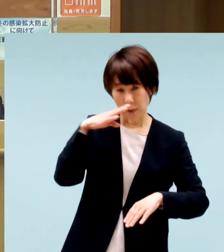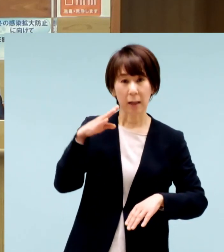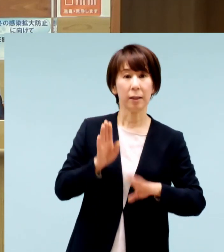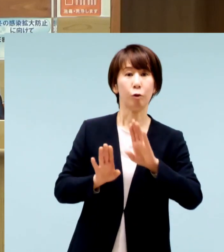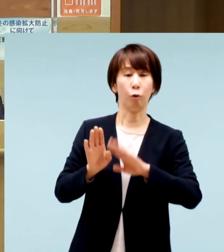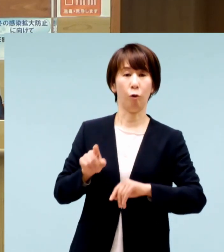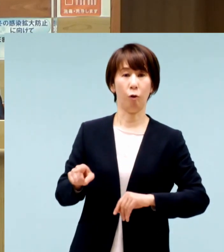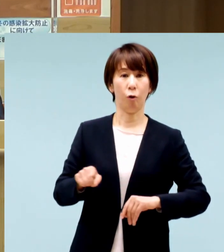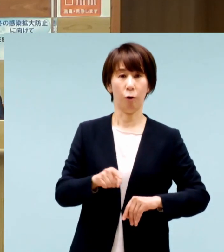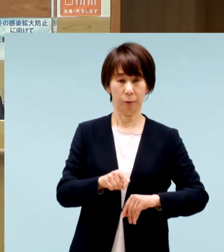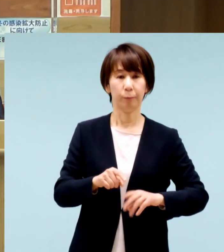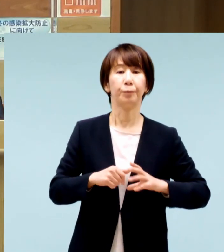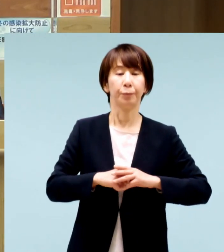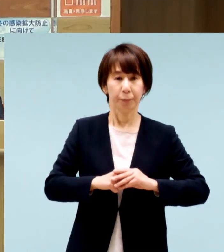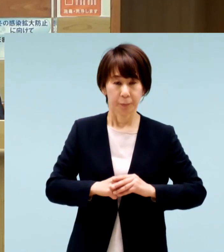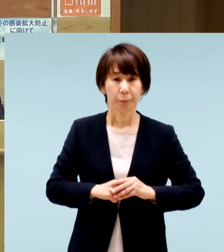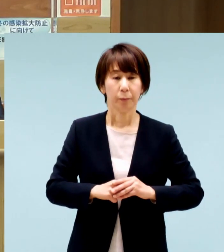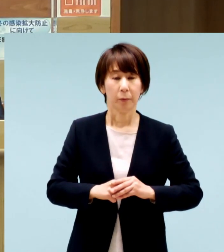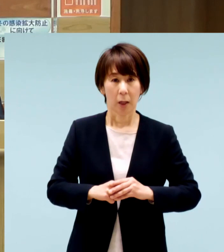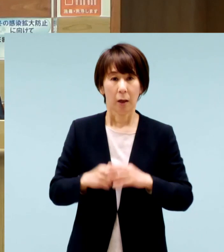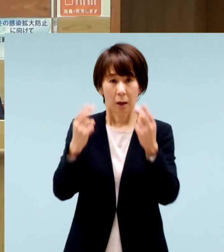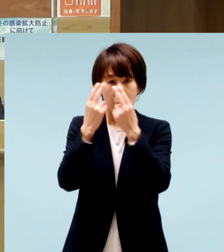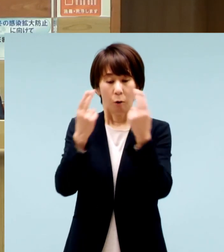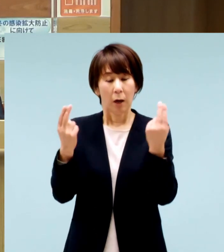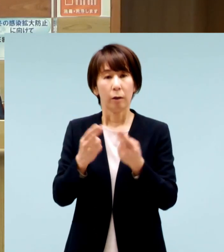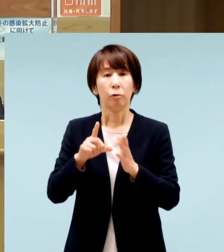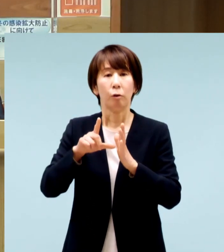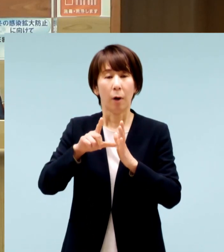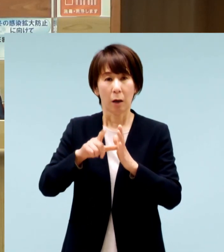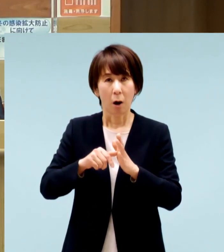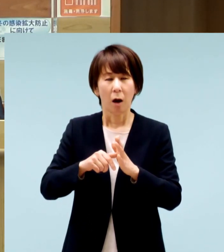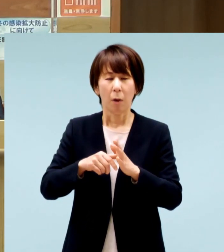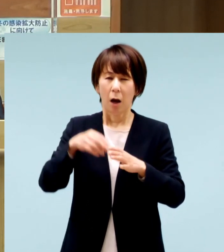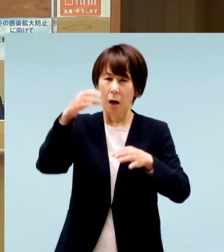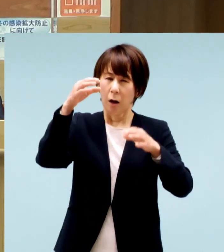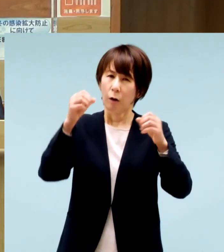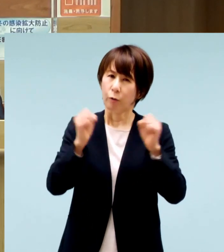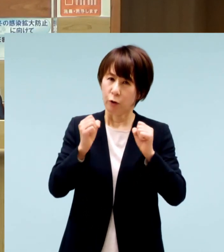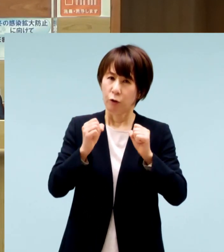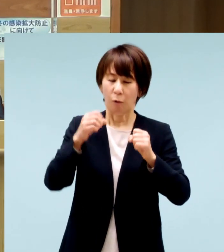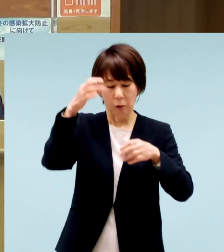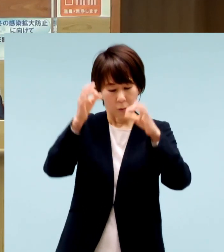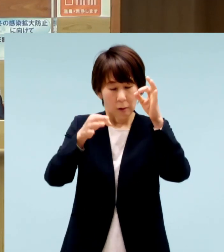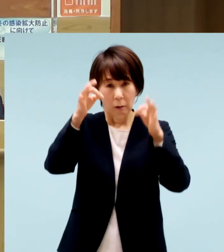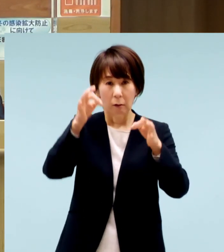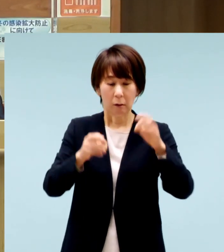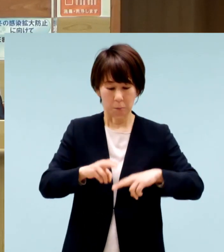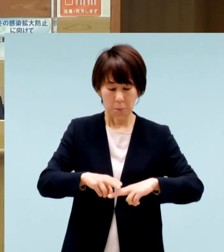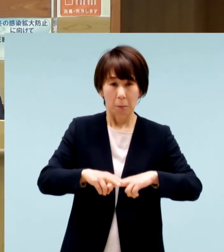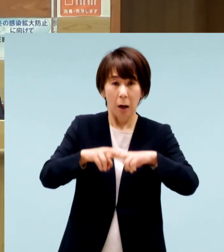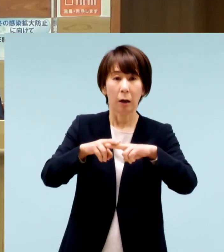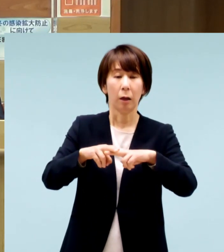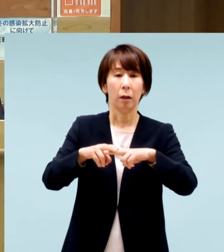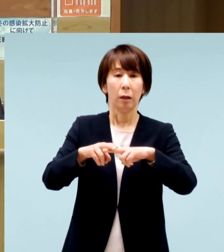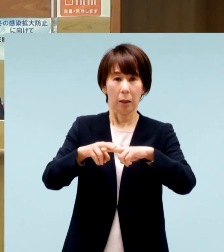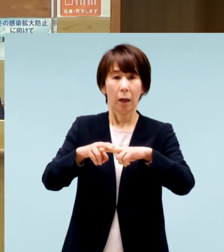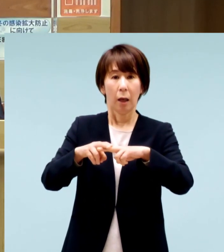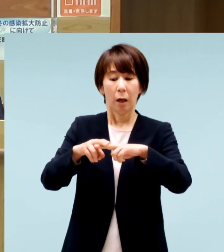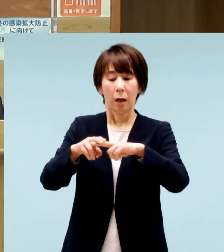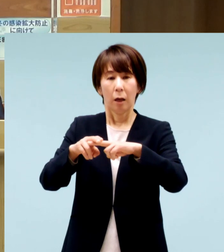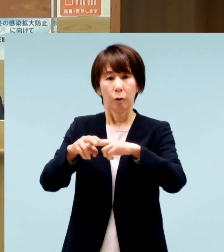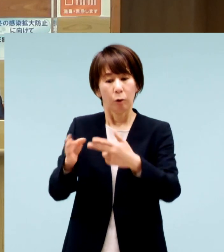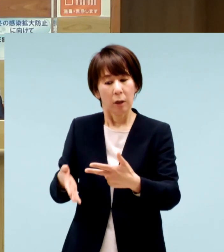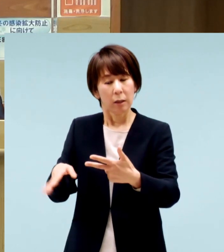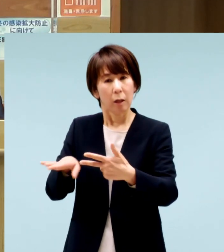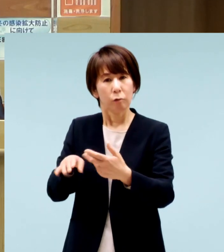ても、そういったあの冬場の対応などもあるわけですけども、まあ、そういった施設維持がなかなか難し